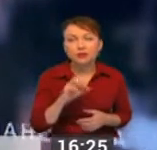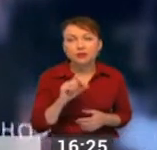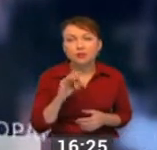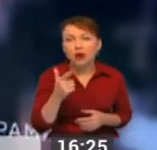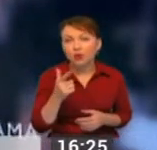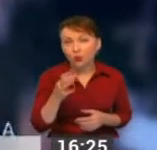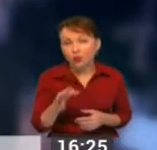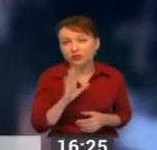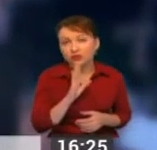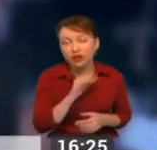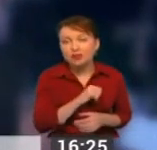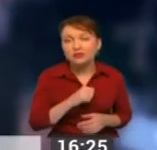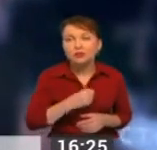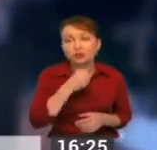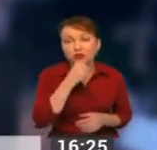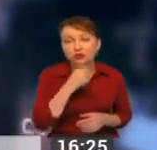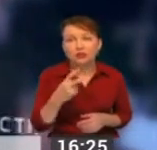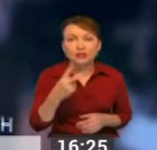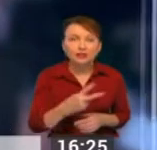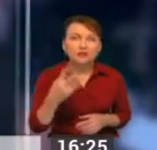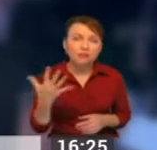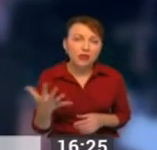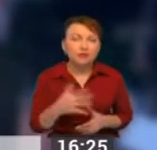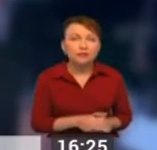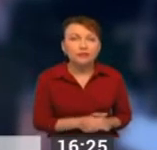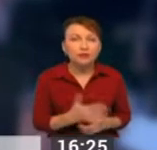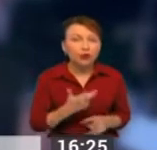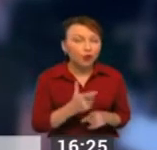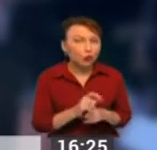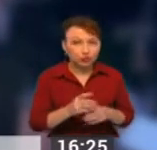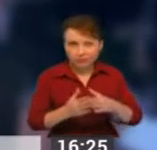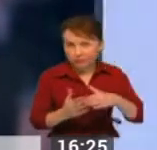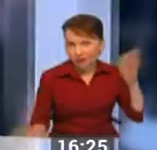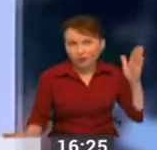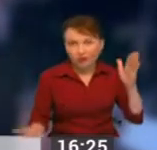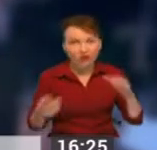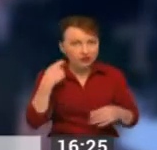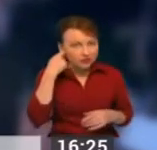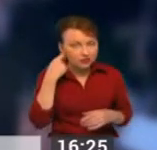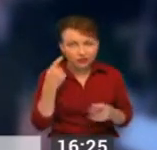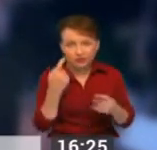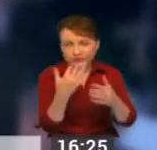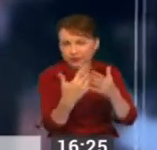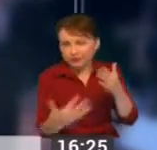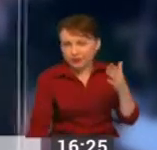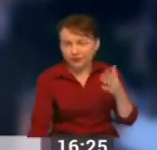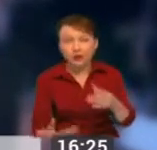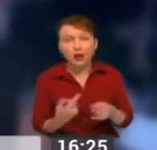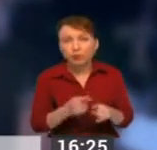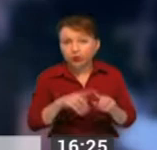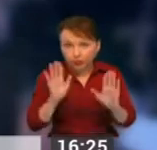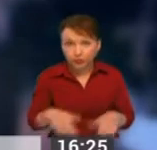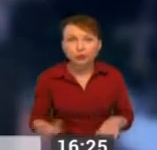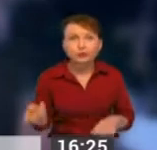Крайневская, и самая старшая, сколько? 25. 25. То есть очень большой такой вот возрастной спектр, поэтому пусть